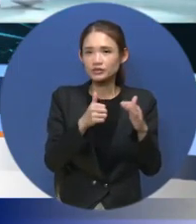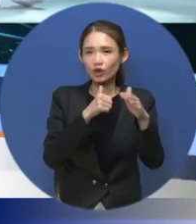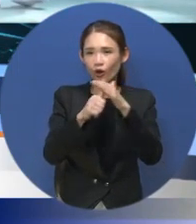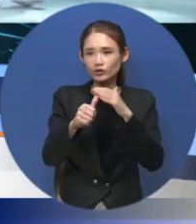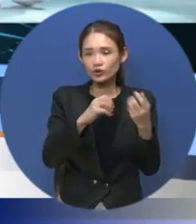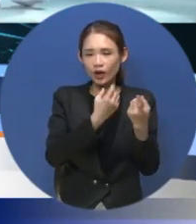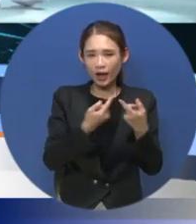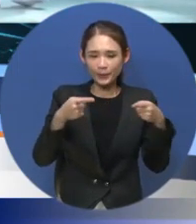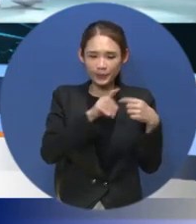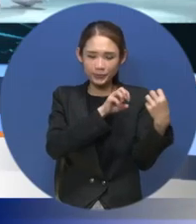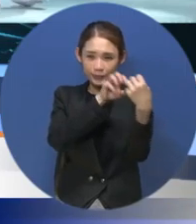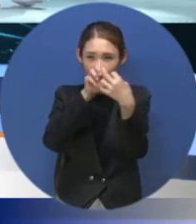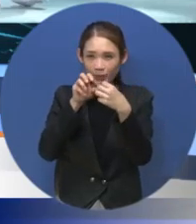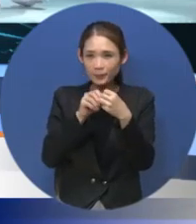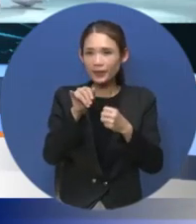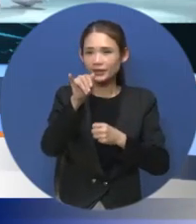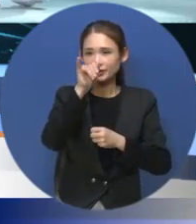예정입니다.